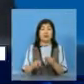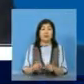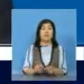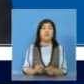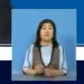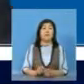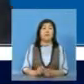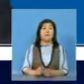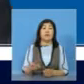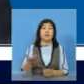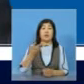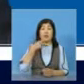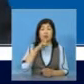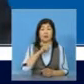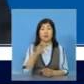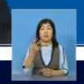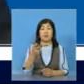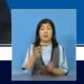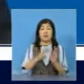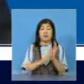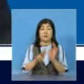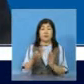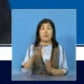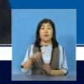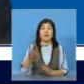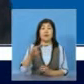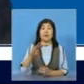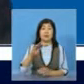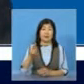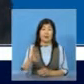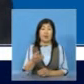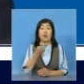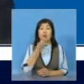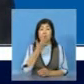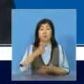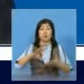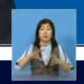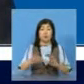за 3 года сэкономит 382 миллиарда тенге. Это хорошая сумма.